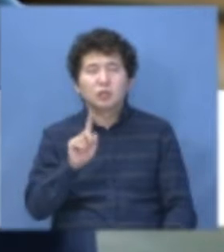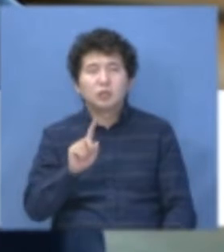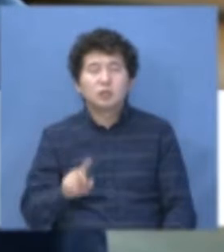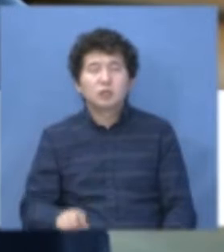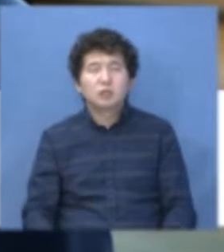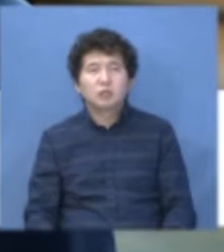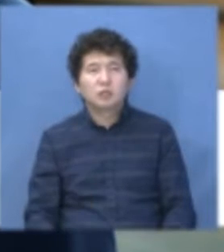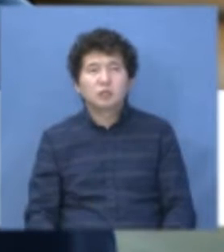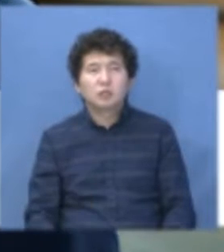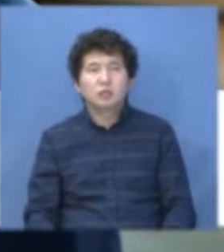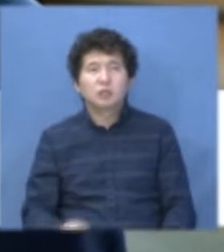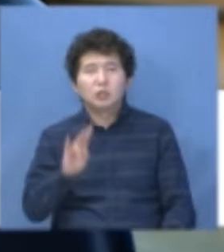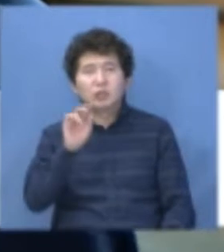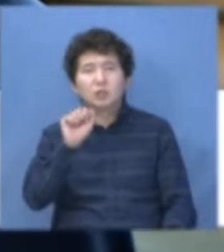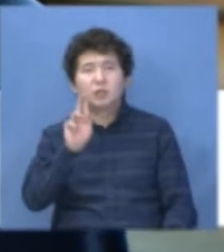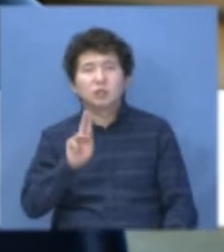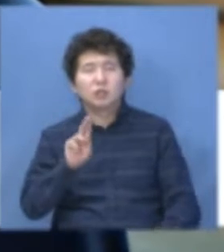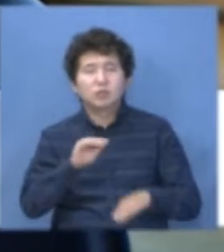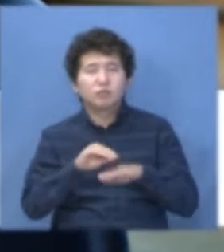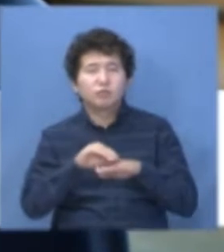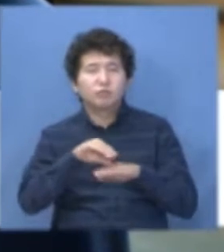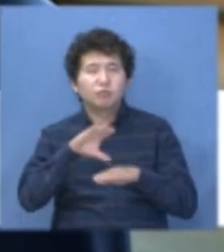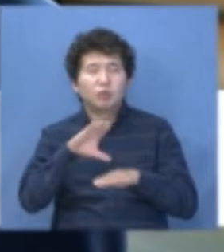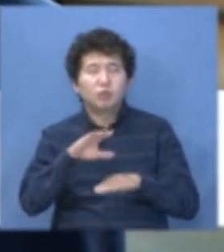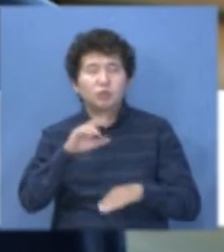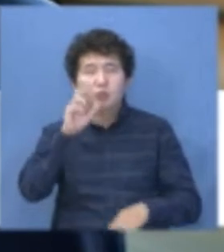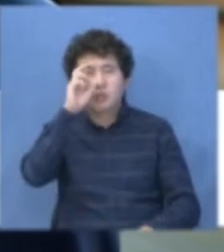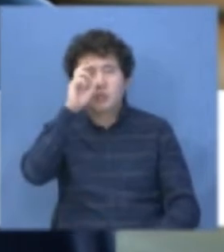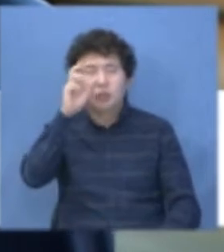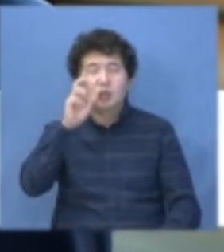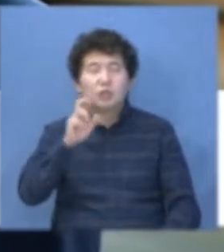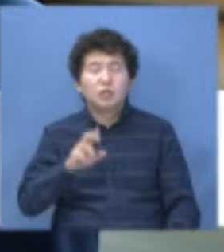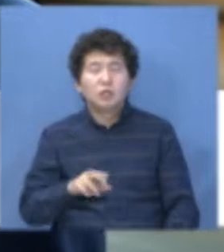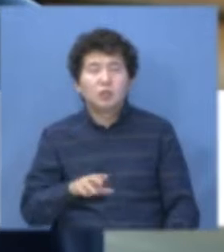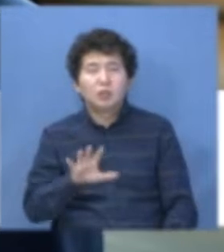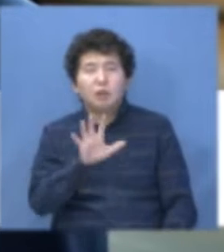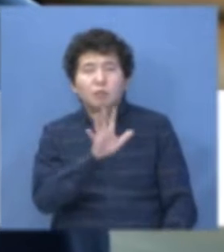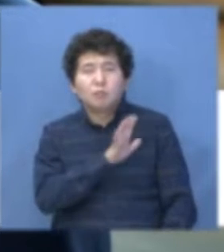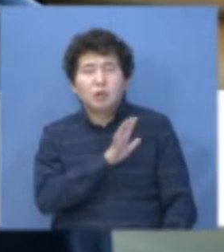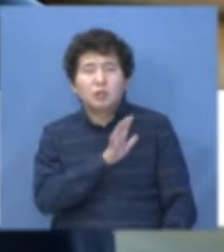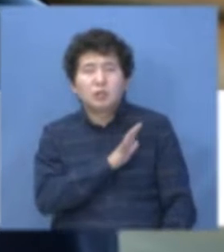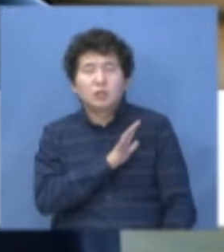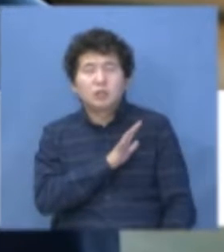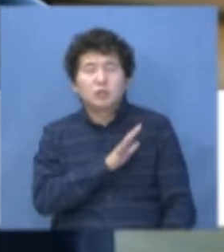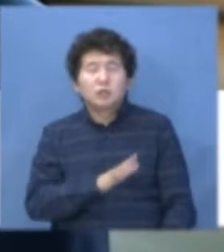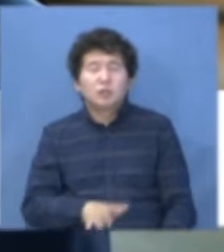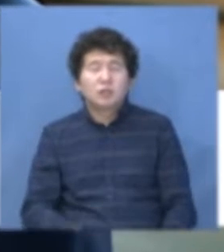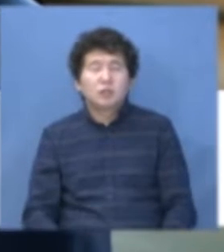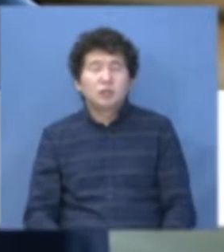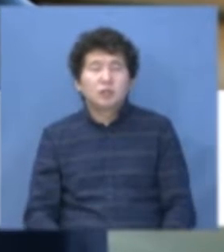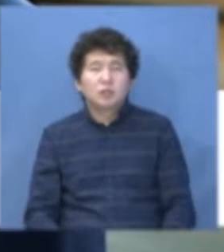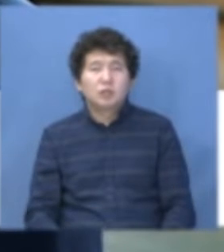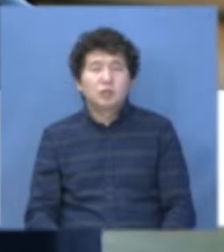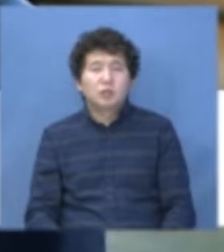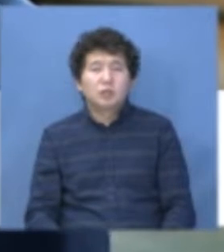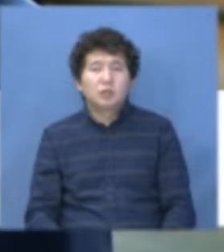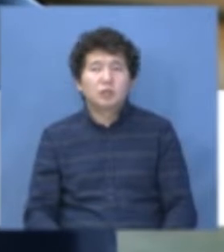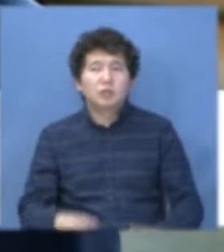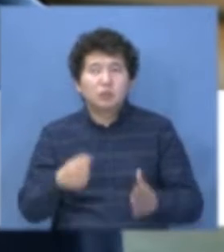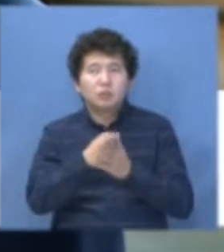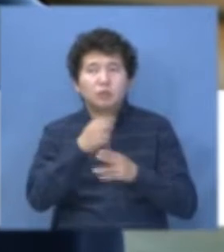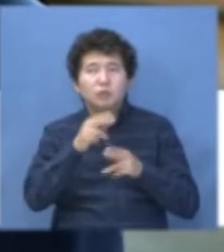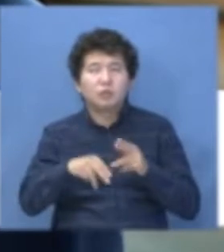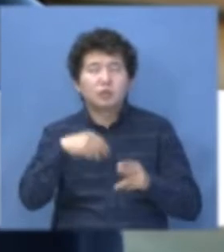қор өз кезегінде үкіметке қарайды. Менің ойымша еліміздің байлығын мемлекеттік реттеуді қолдауды қолға алмақ. Жылдың аяғына